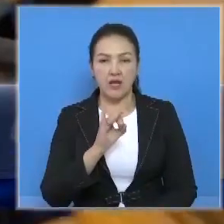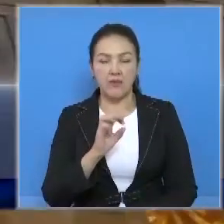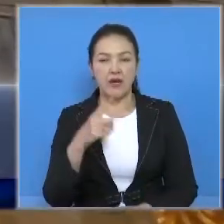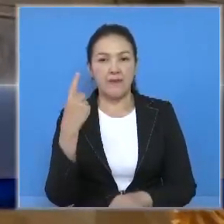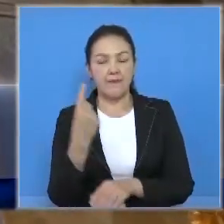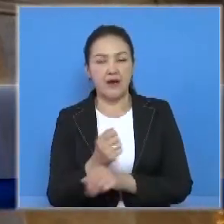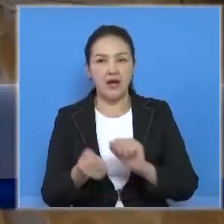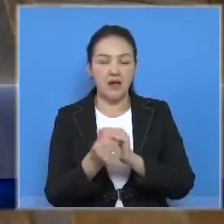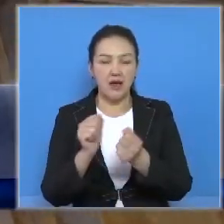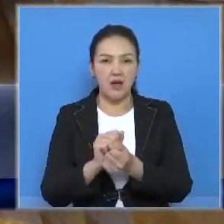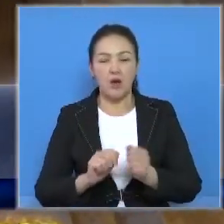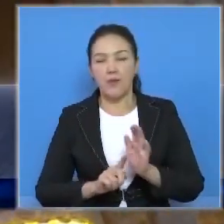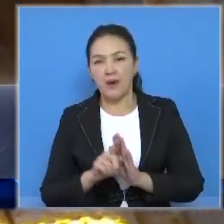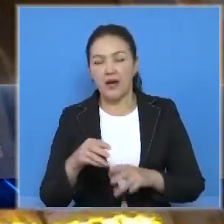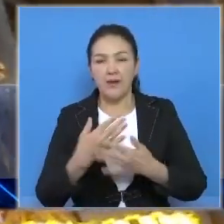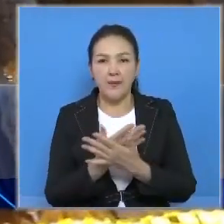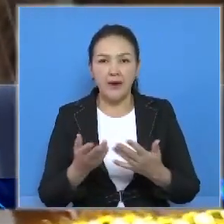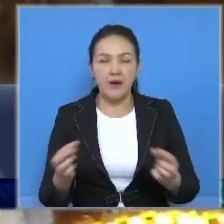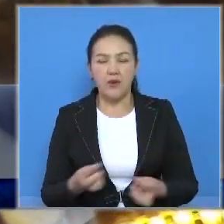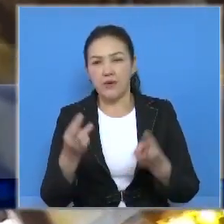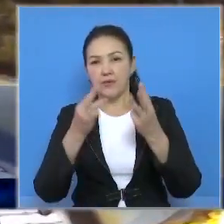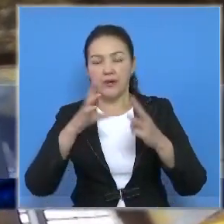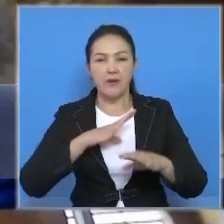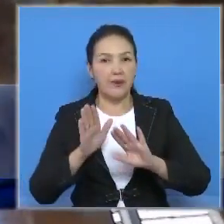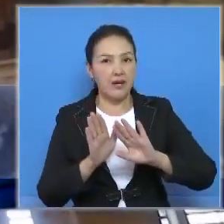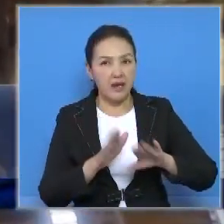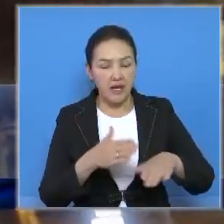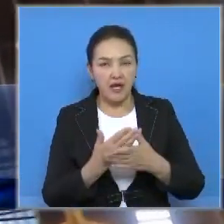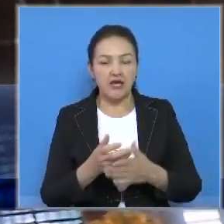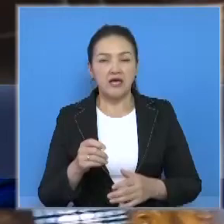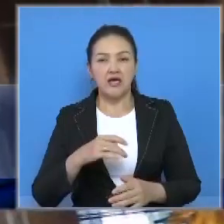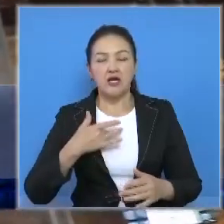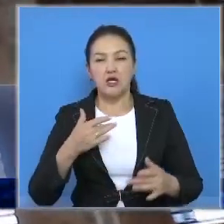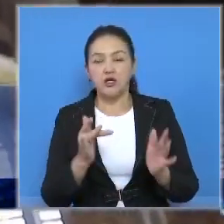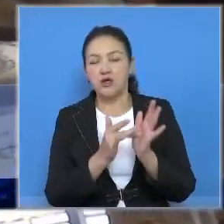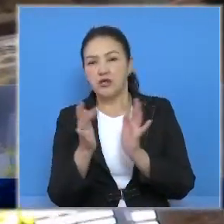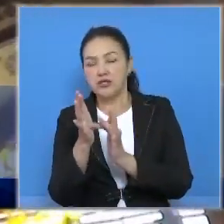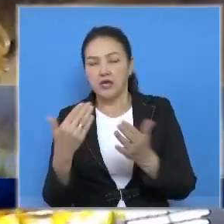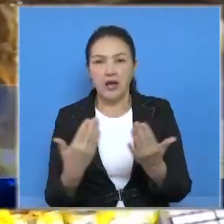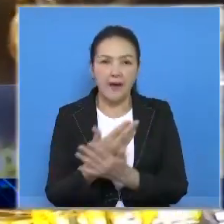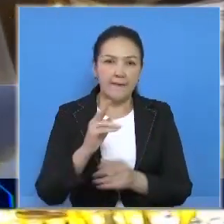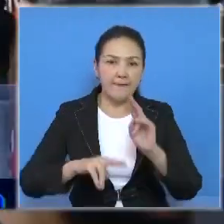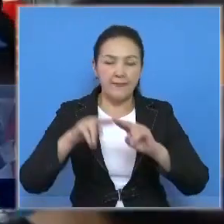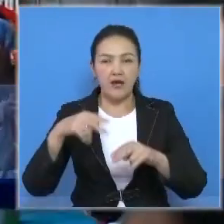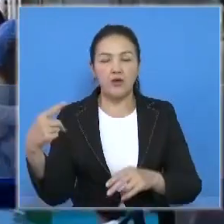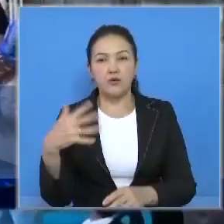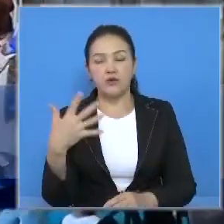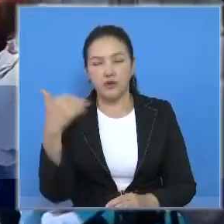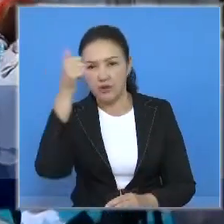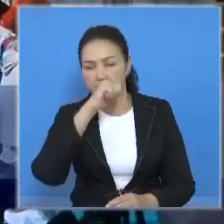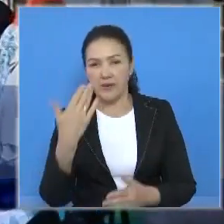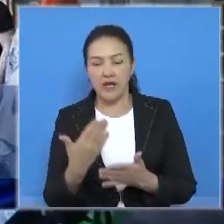I іргетасын қалаған ғибадатхана бірнеше рет өртелген. Кейін Юстиниан I христиандардың соборын қайта салғызады. 1453 жылы